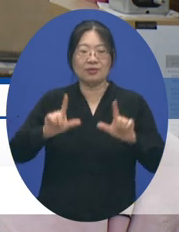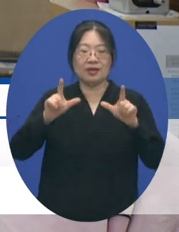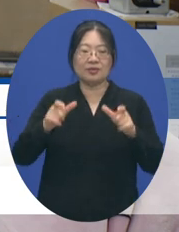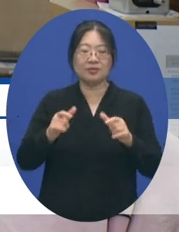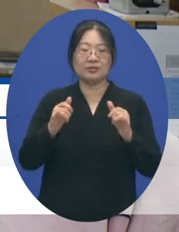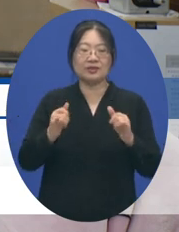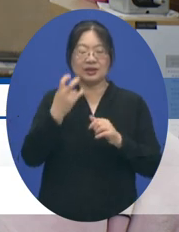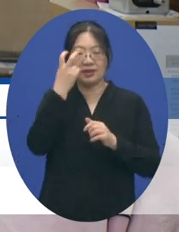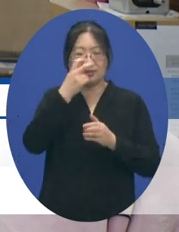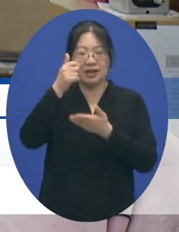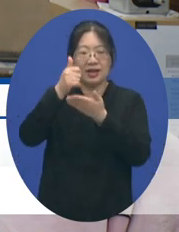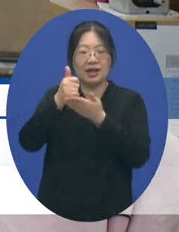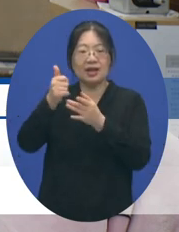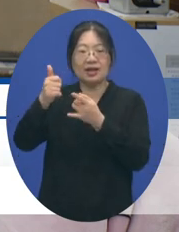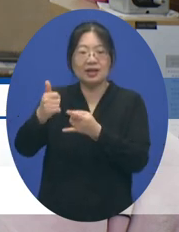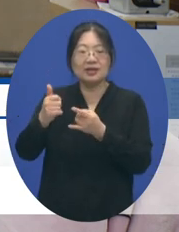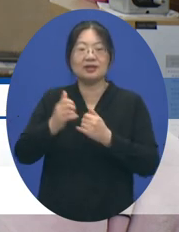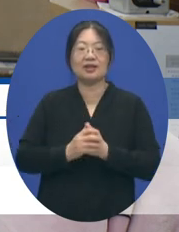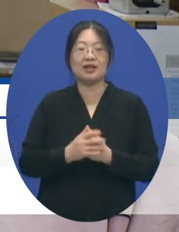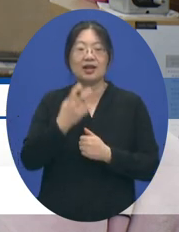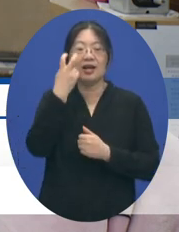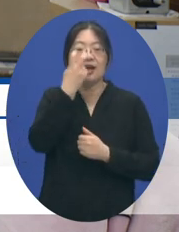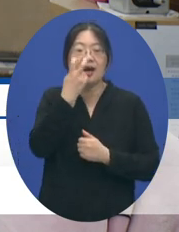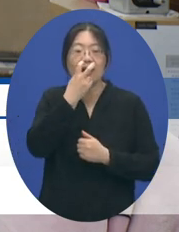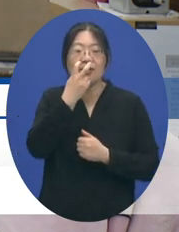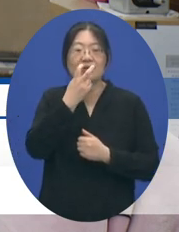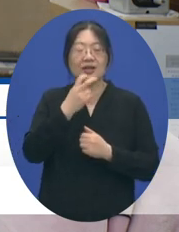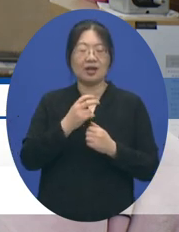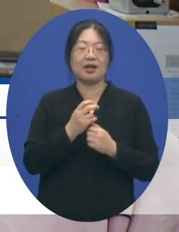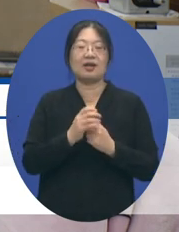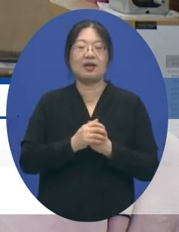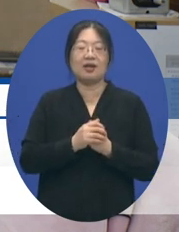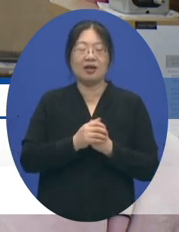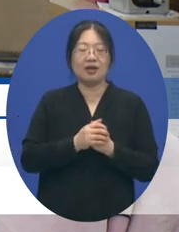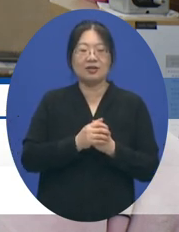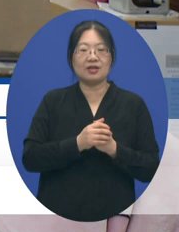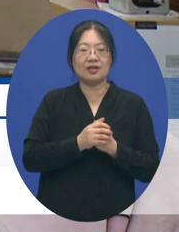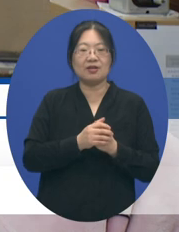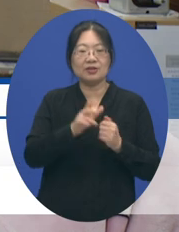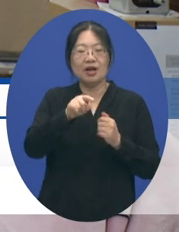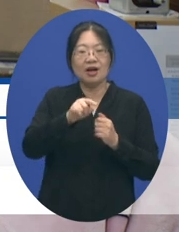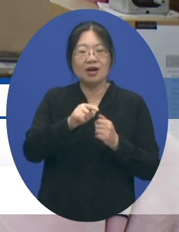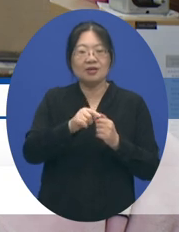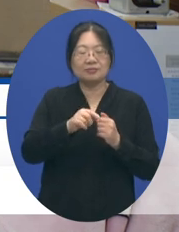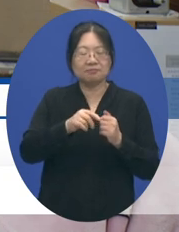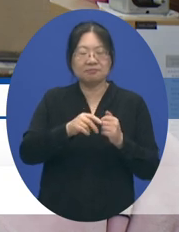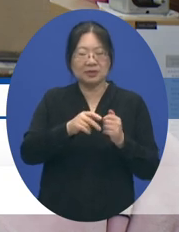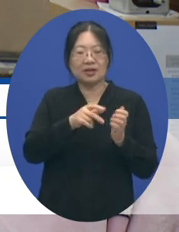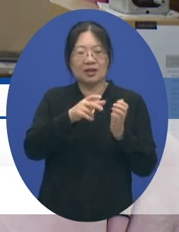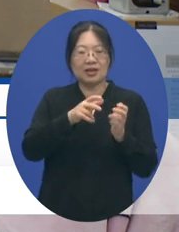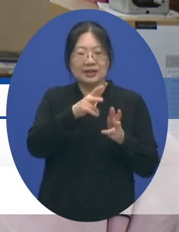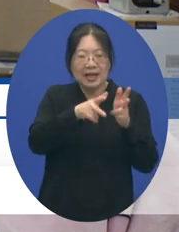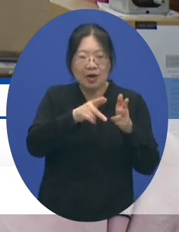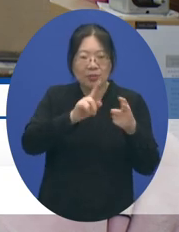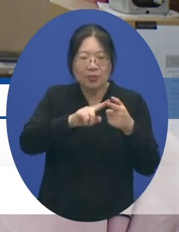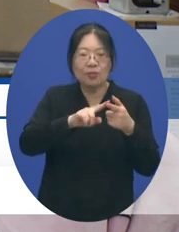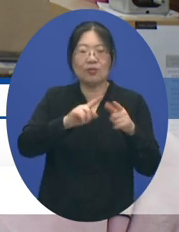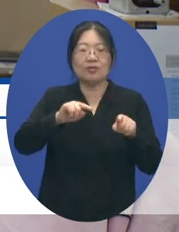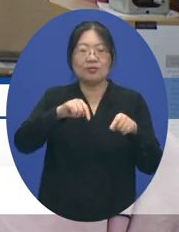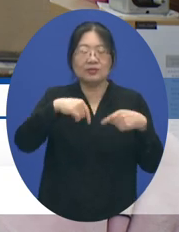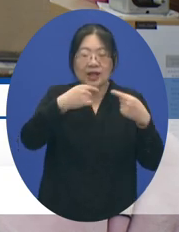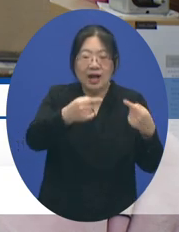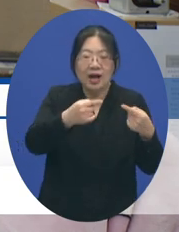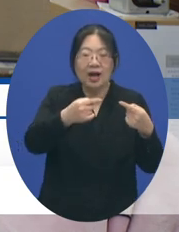그 도민 감사 관께 감사 차관 사항부터 참여하고 감사 결과 시의회까지 참여하도록